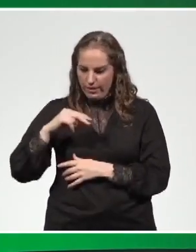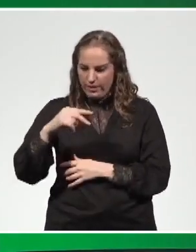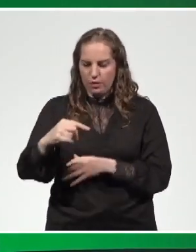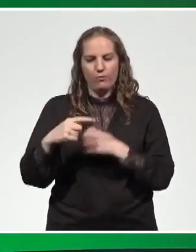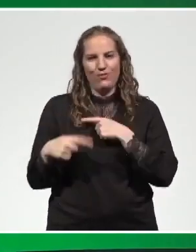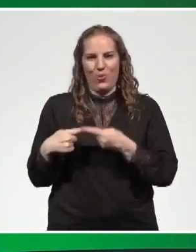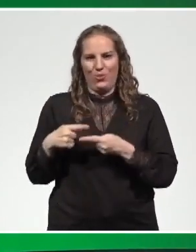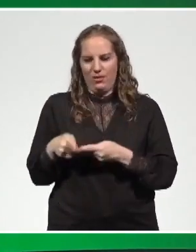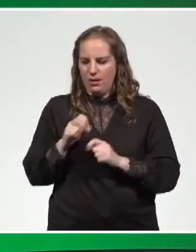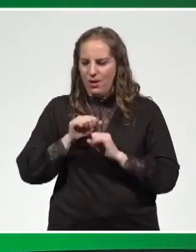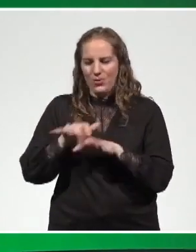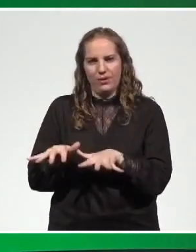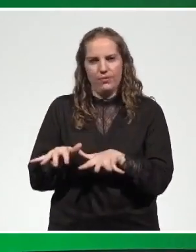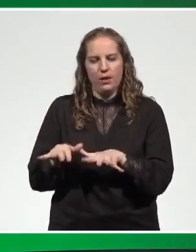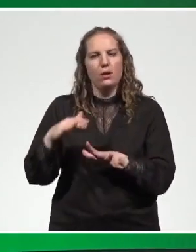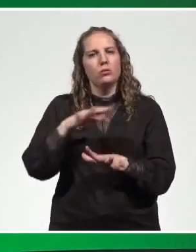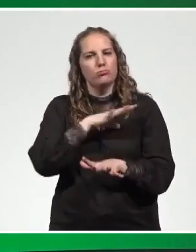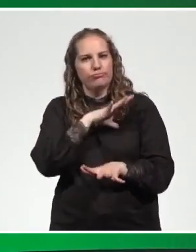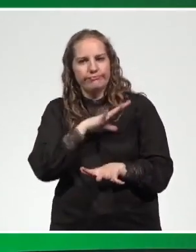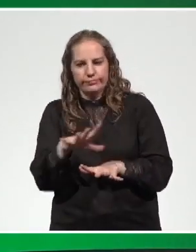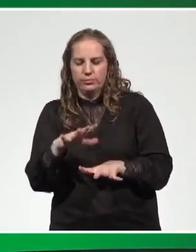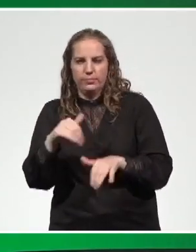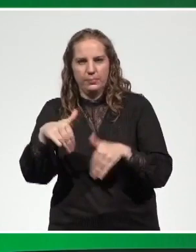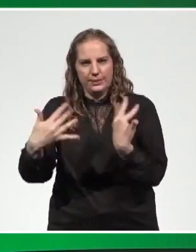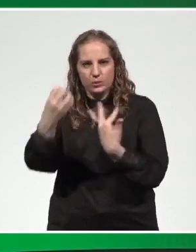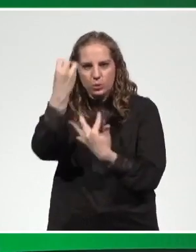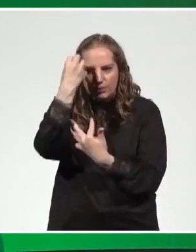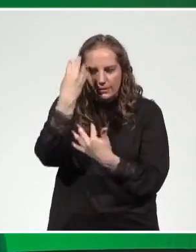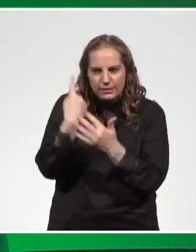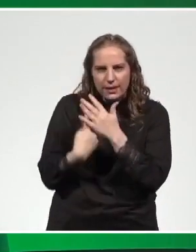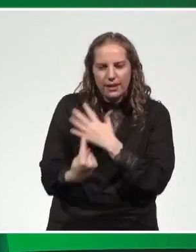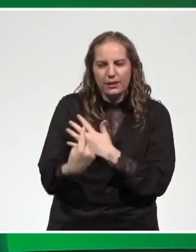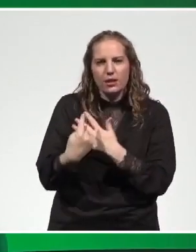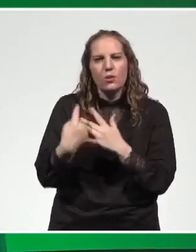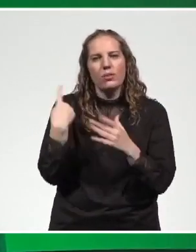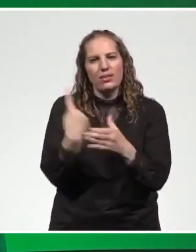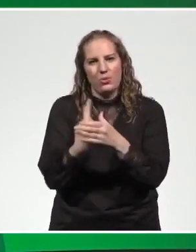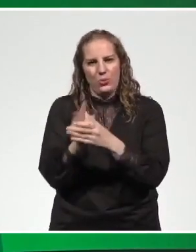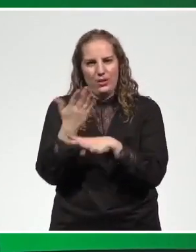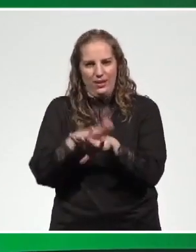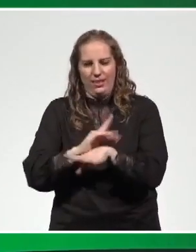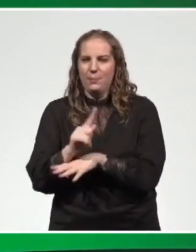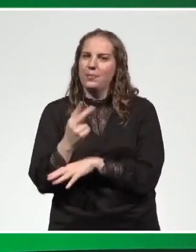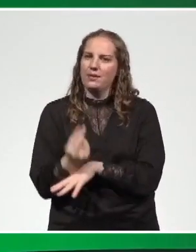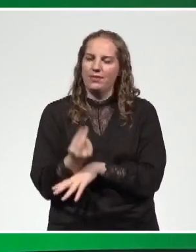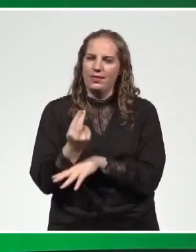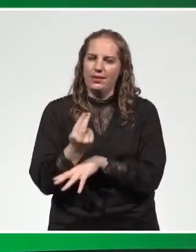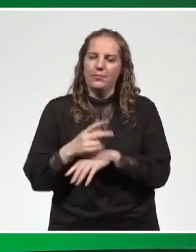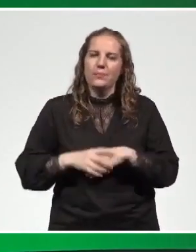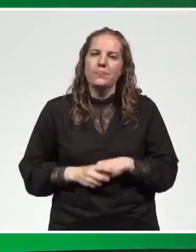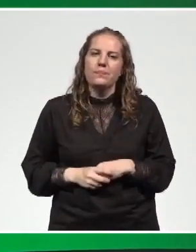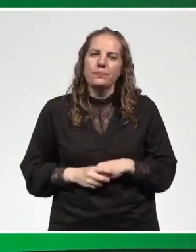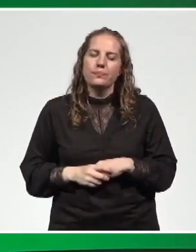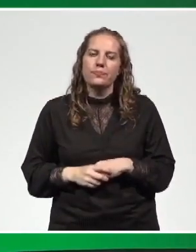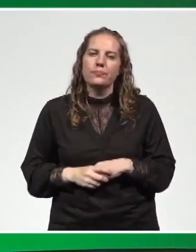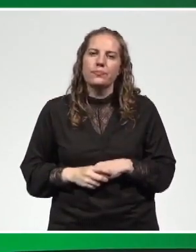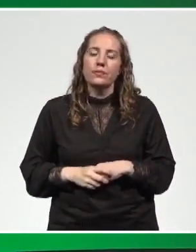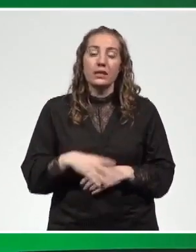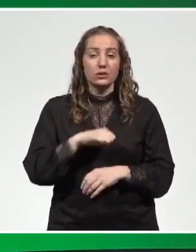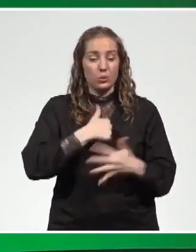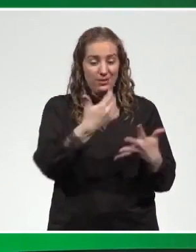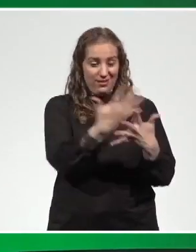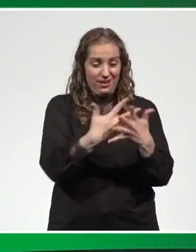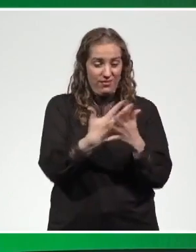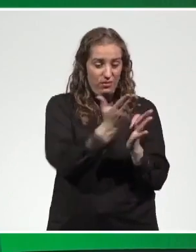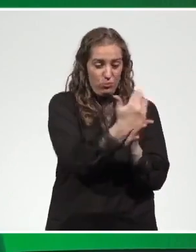gott aðgengi að upplýsingum og þessum þáttökurétti sem svo mikilvægur. Við þurfum að tengja allar einingar